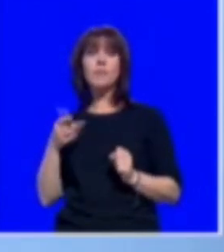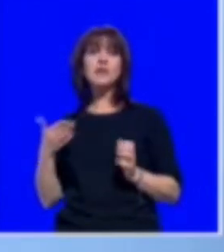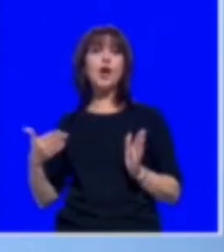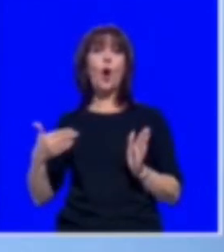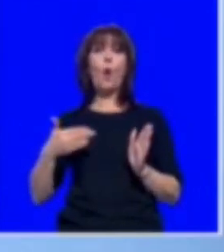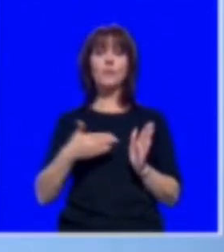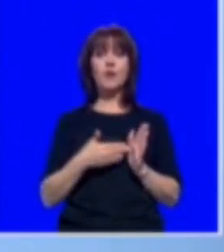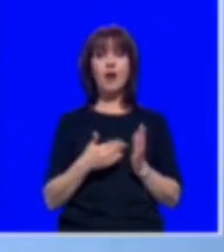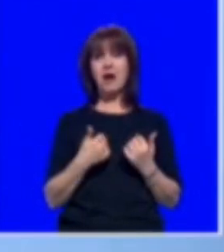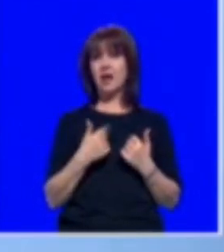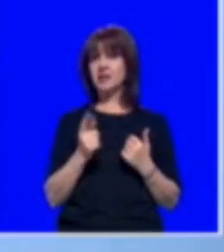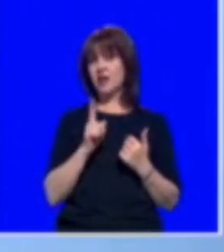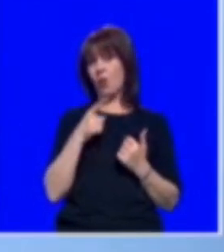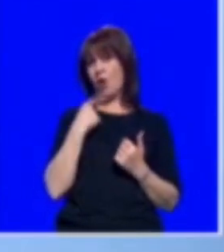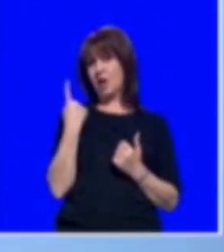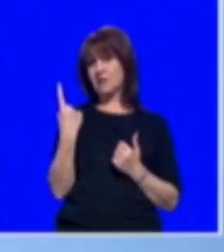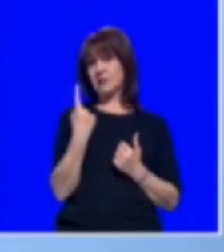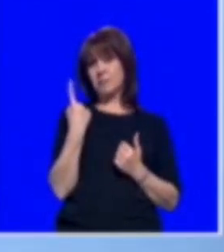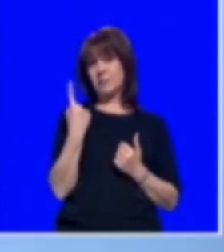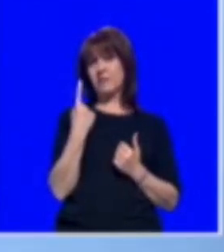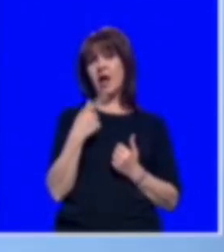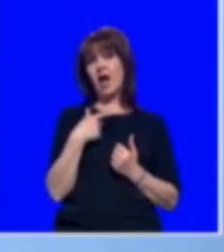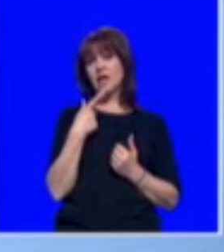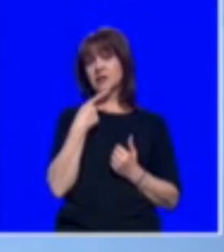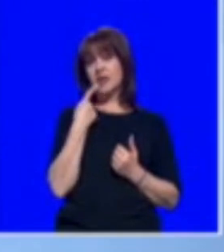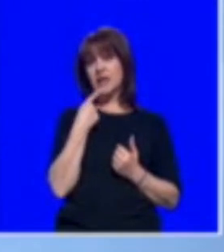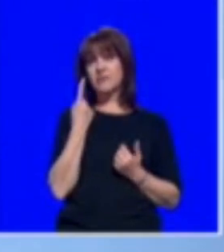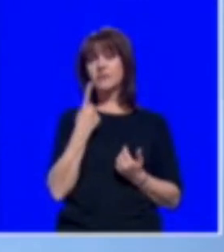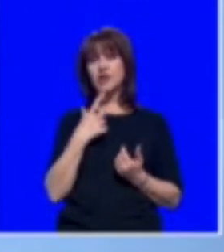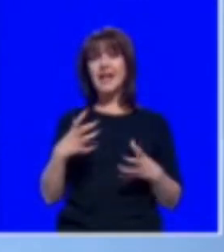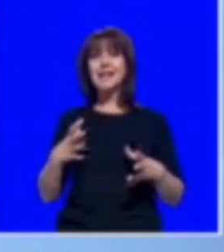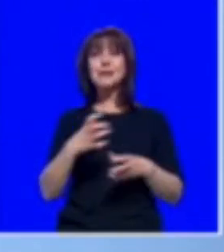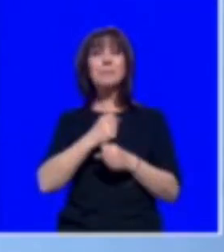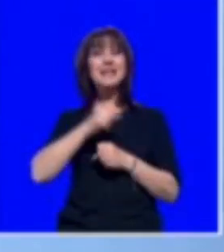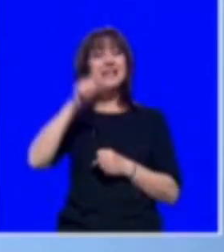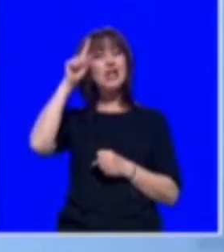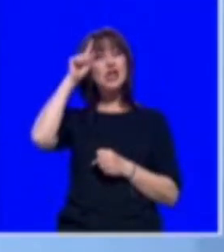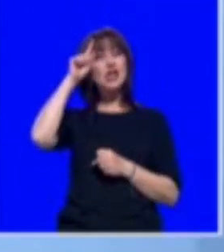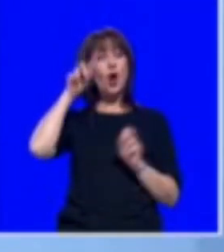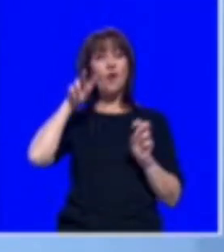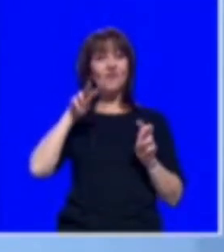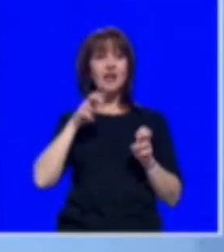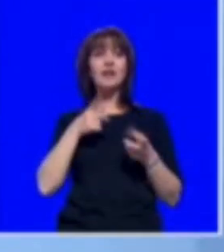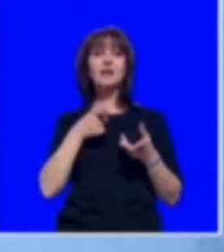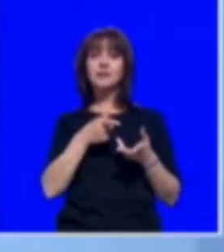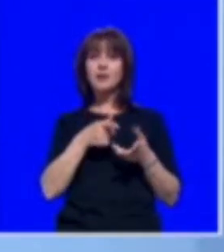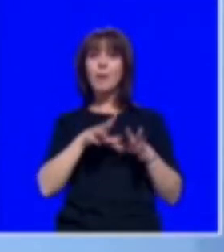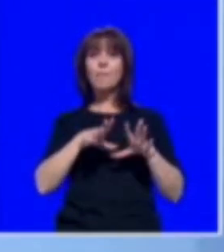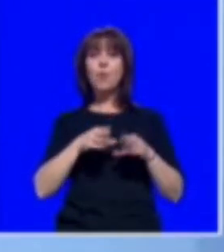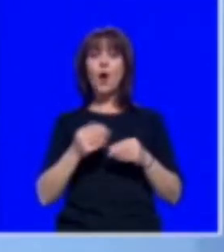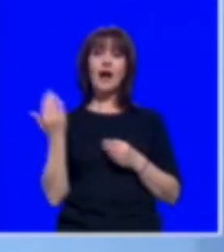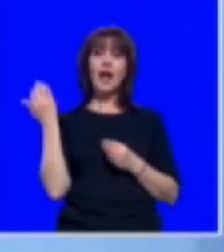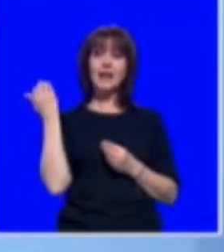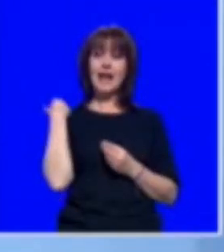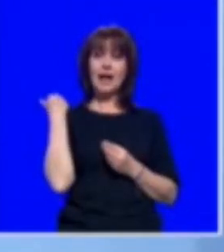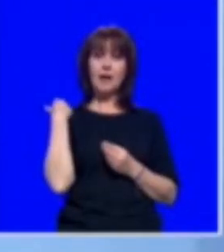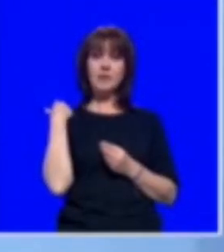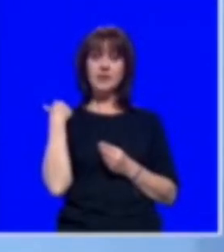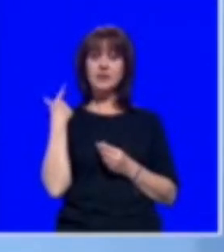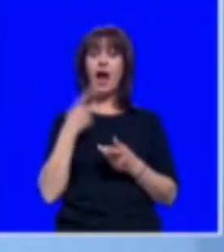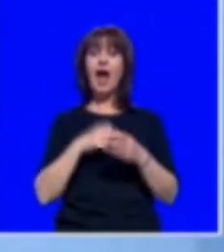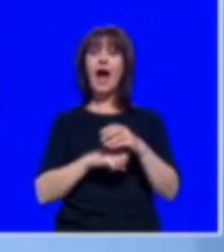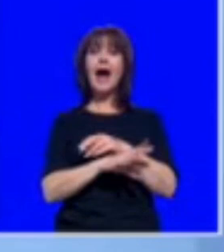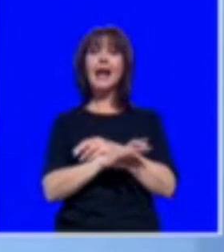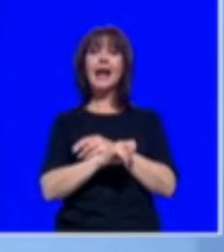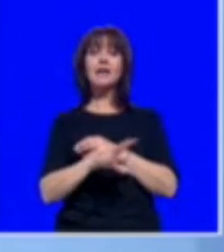Аз не го казвам за пръв път. Аз съм казвала също, че Спаси София бяха тези, които изнесоха на гърба си кампанията на ПП и ДБ,